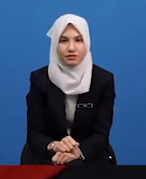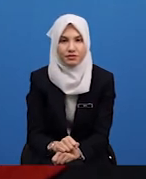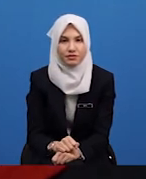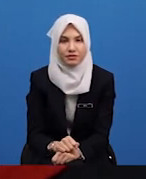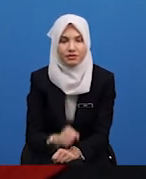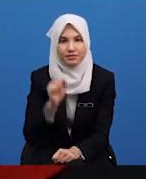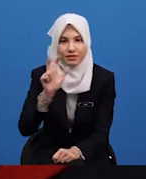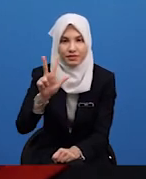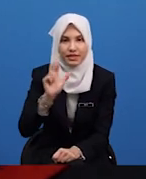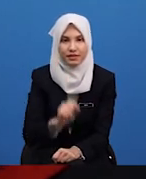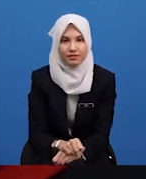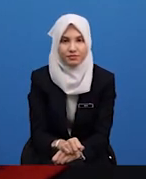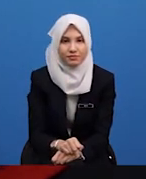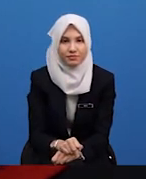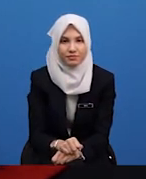Posisi ketiga.